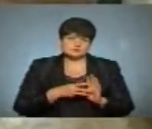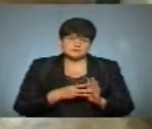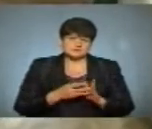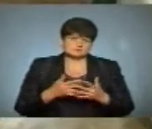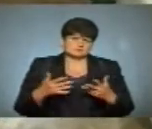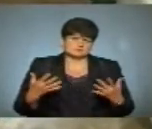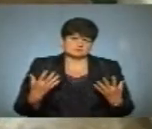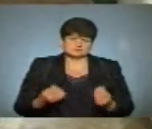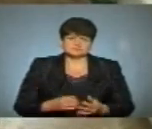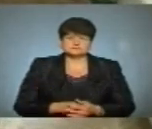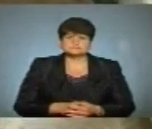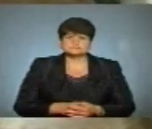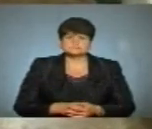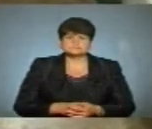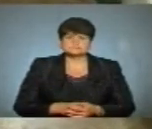день.